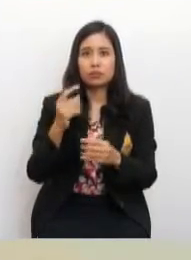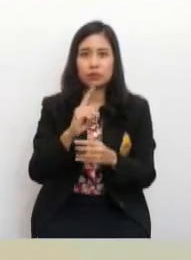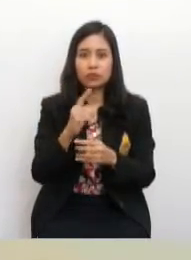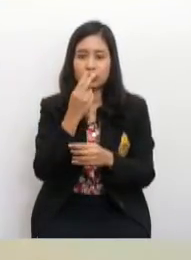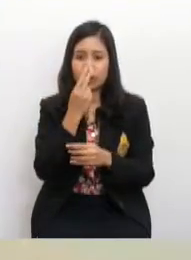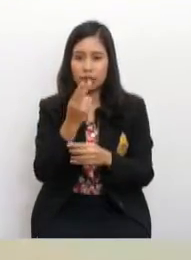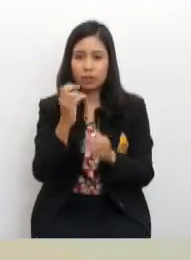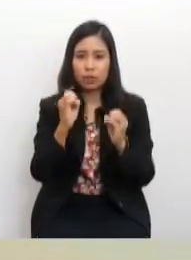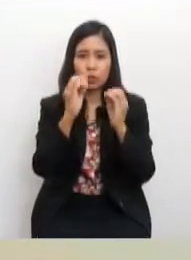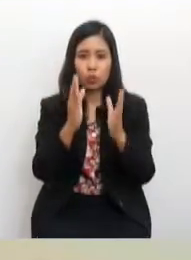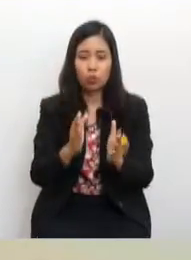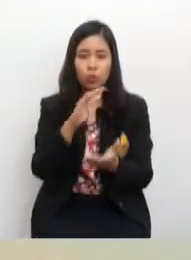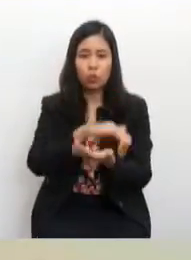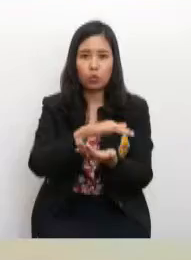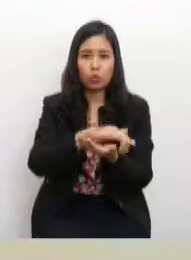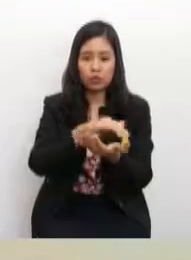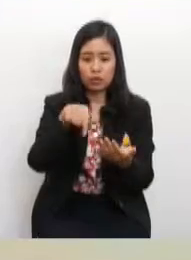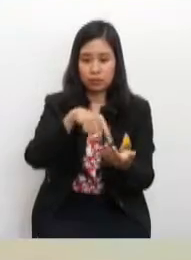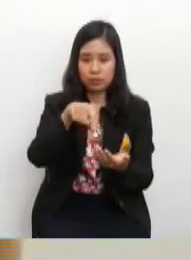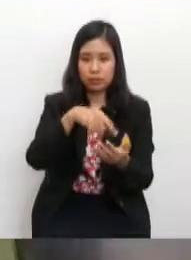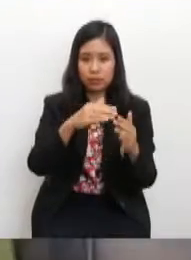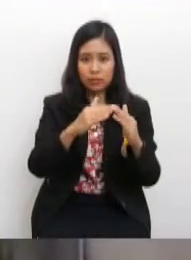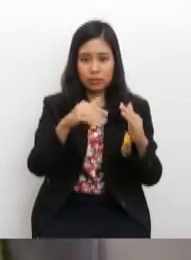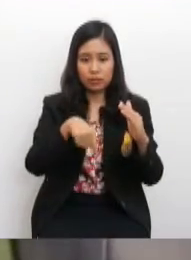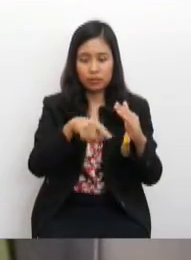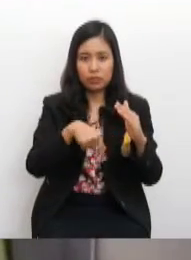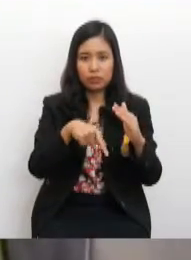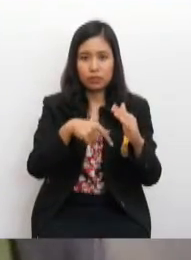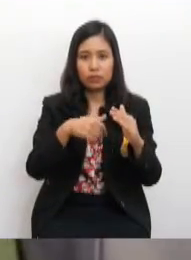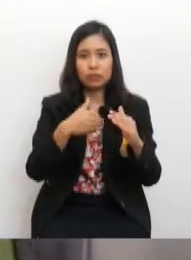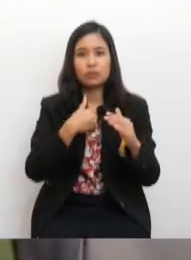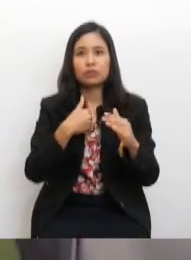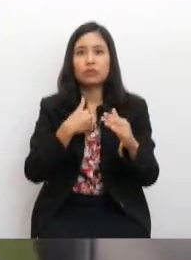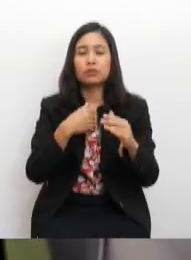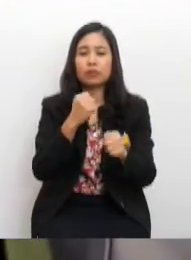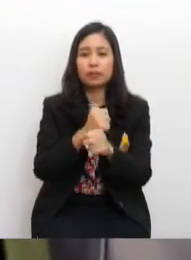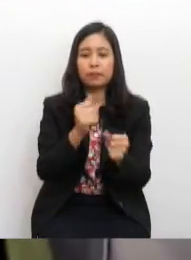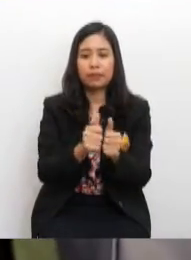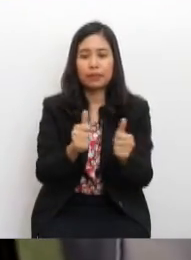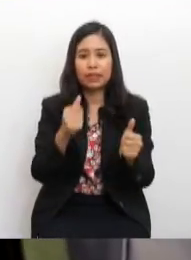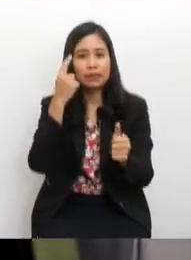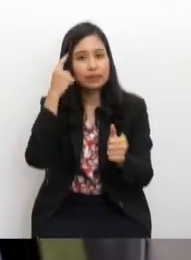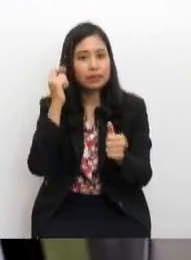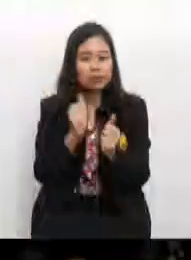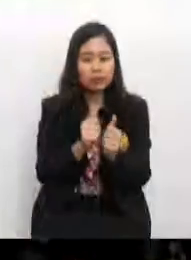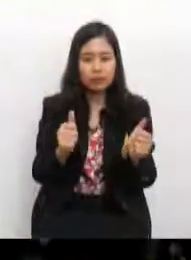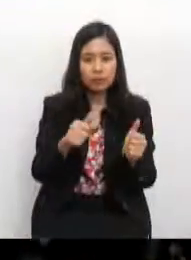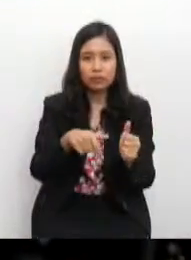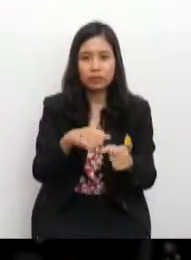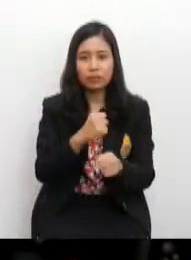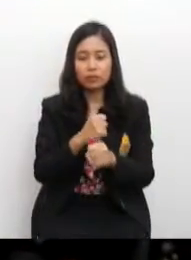ว่าคุณครูและโรงเรียนแห่งนี้ได้ตละถึงคุณงามความดีมีเป็นการสร้าง